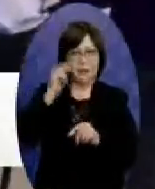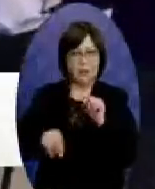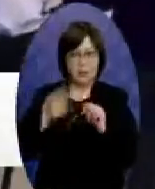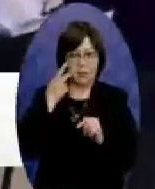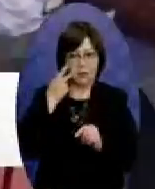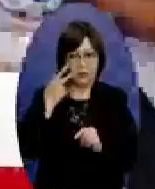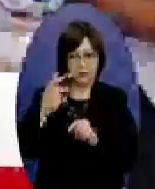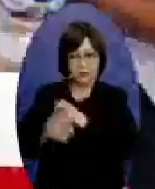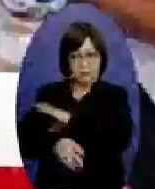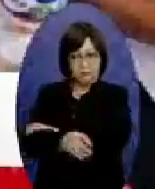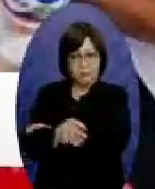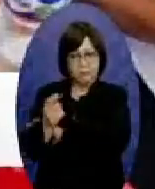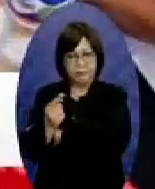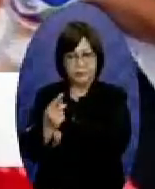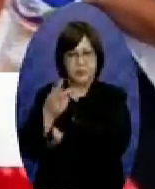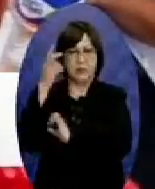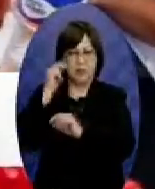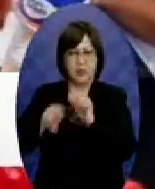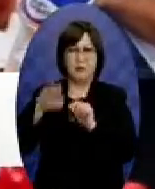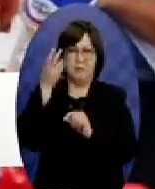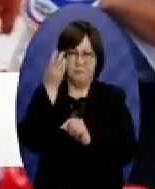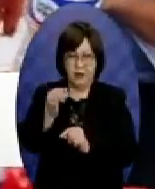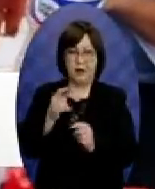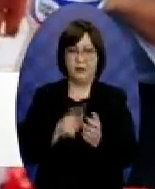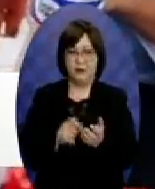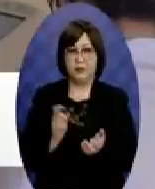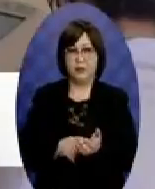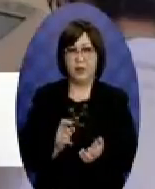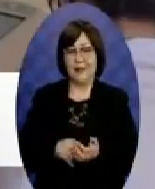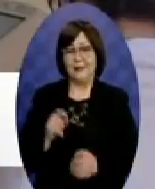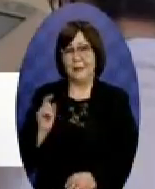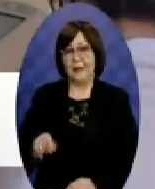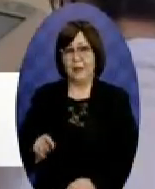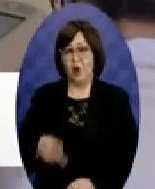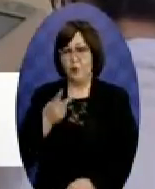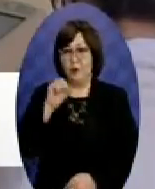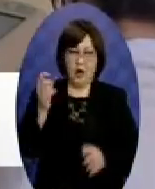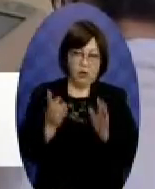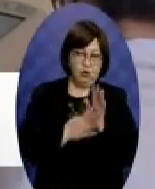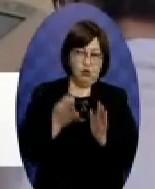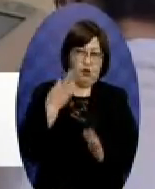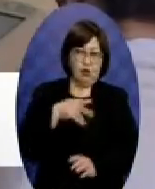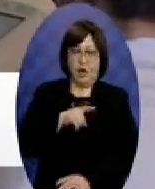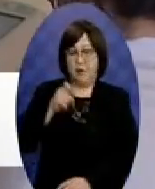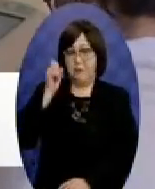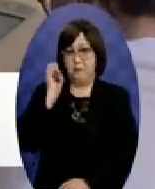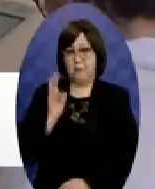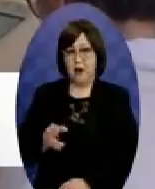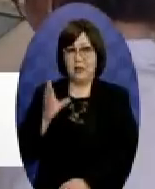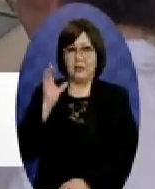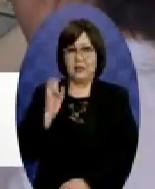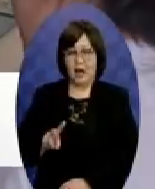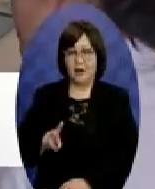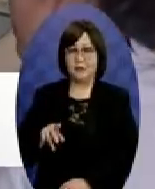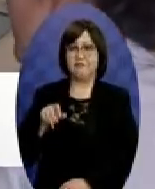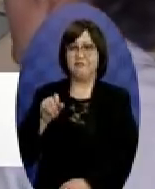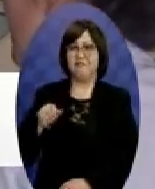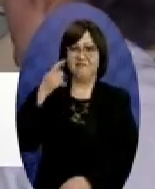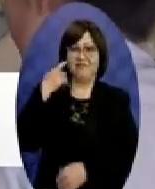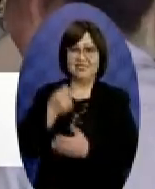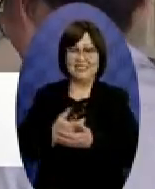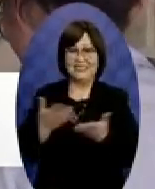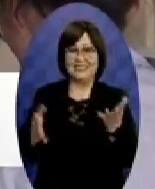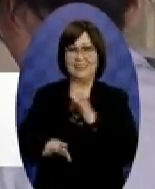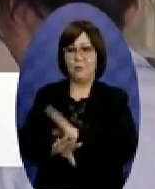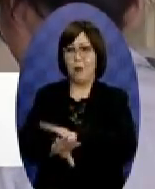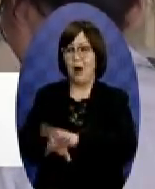үр дүндээ төвийн бүсийн дөрвөн аймаг дээр явсан. За тэгээд дараагийн одоо 19 онд бол хаан банк санд бид бол санал тавьж байгаа. Баруун